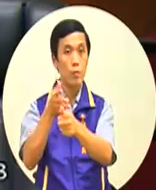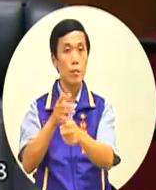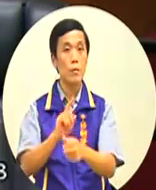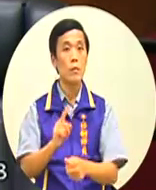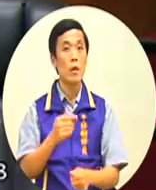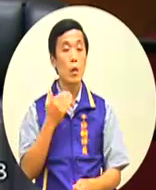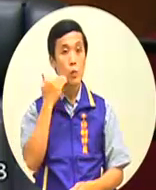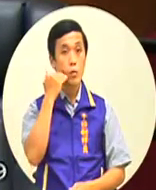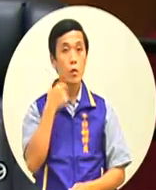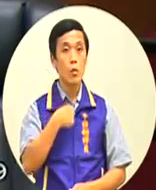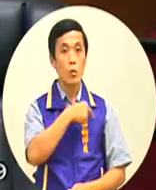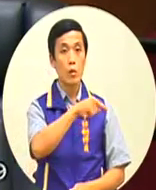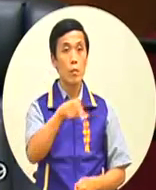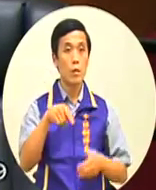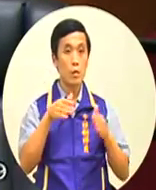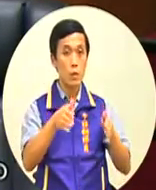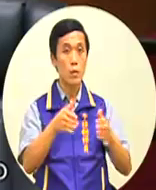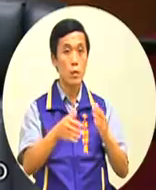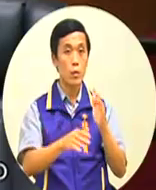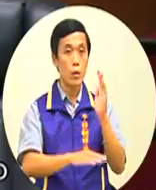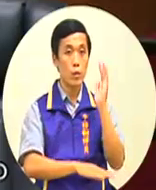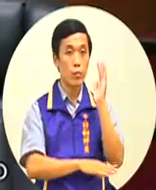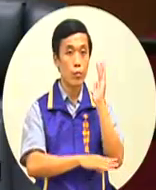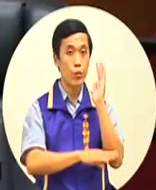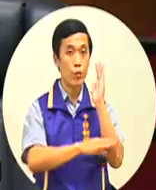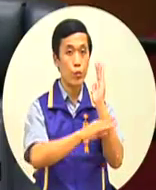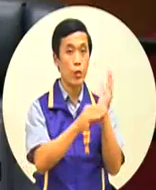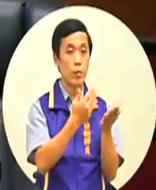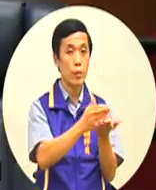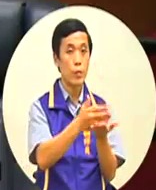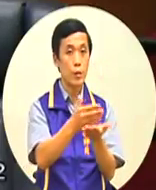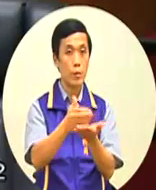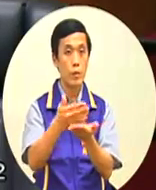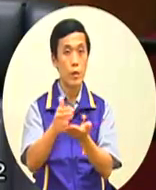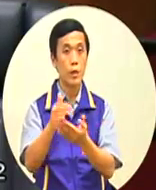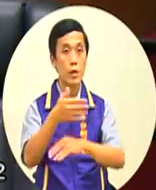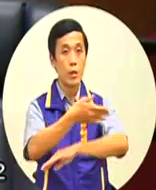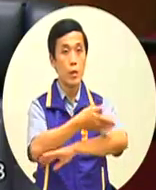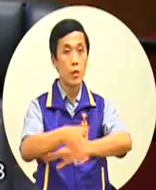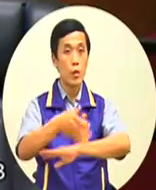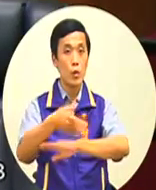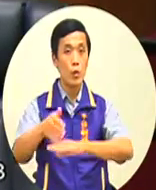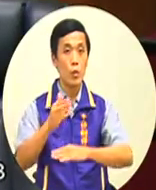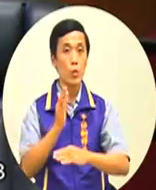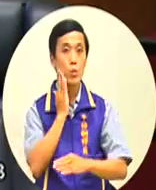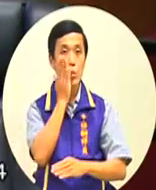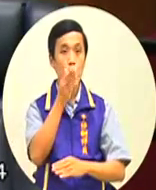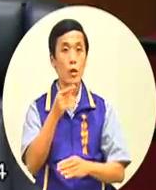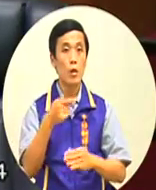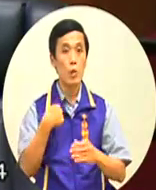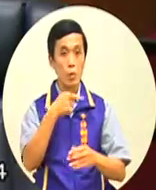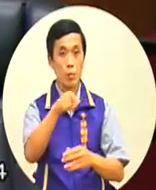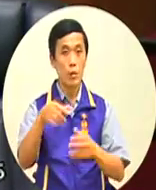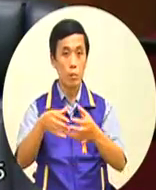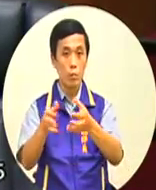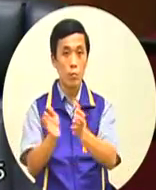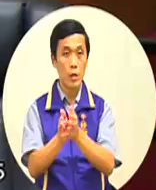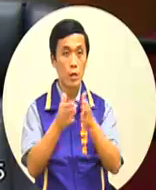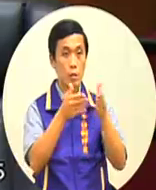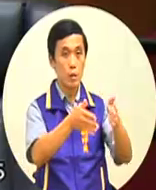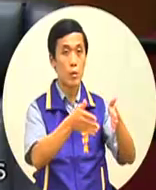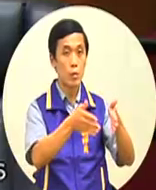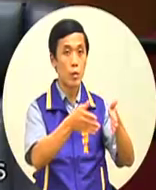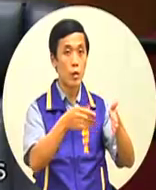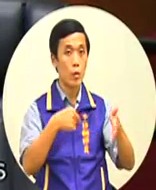当我们将这个排序，是因为我们是在部落直接面对我们乡民部落，这